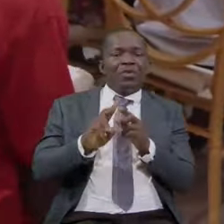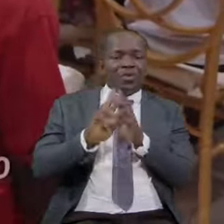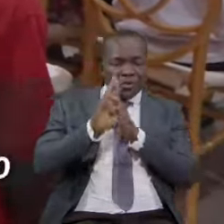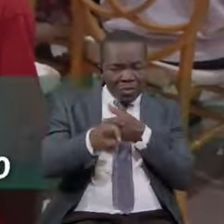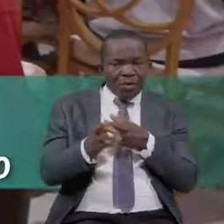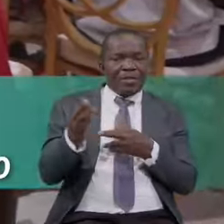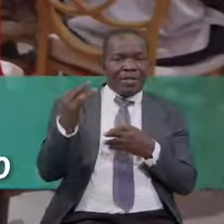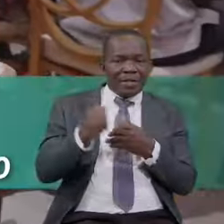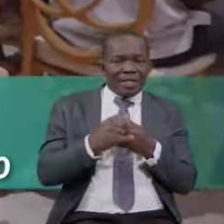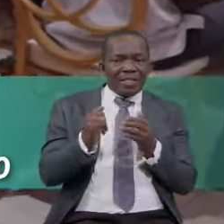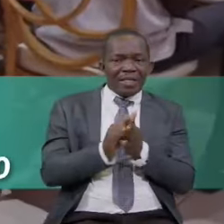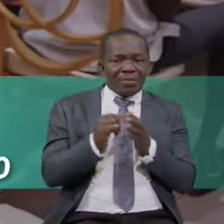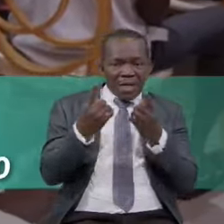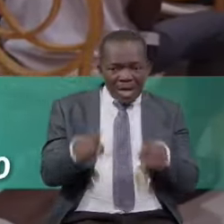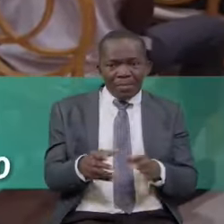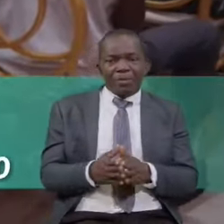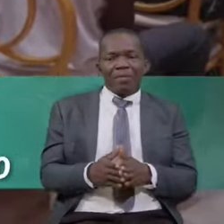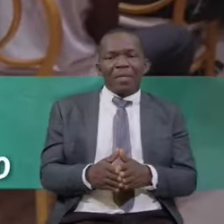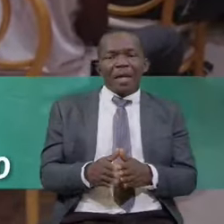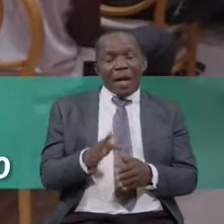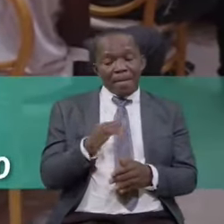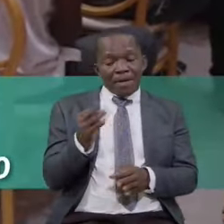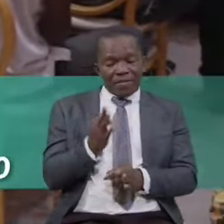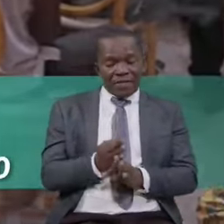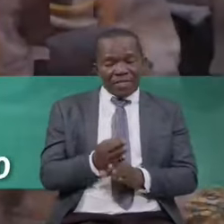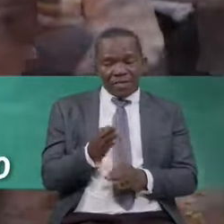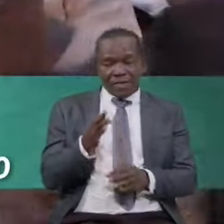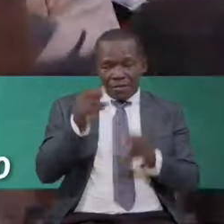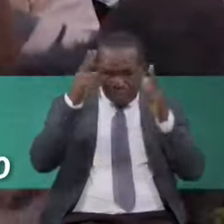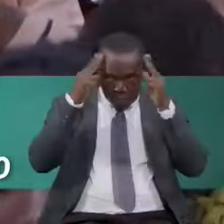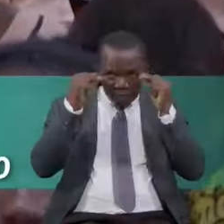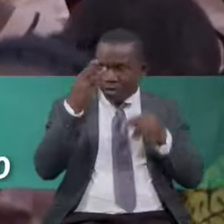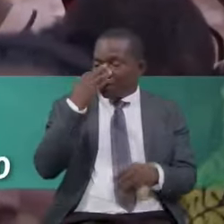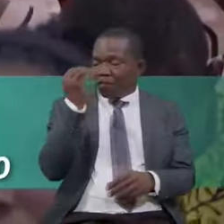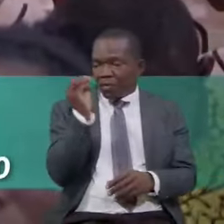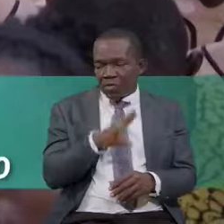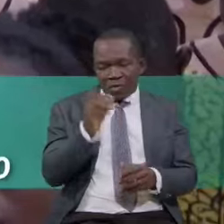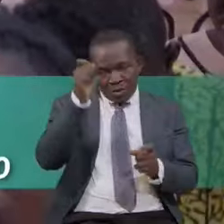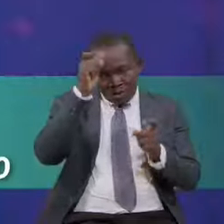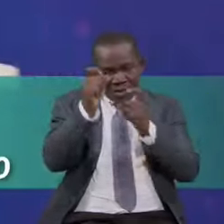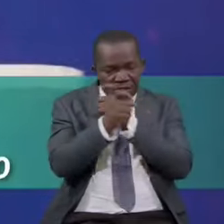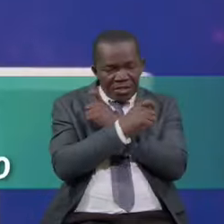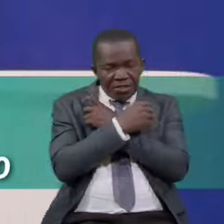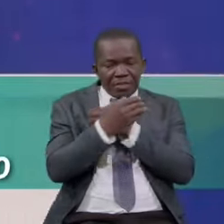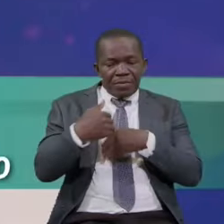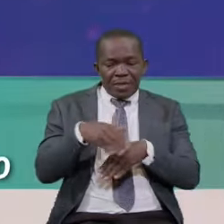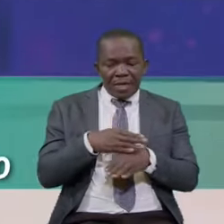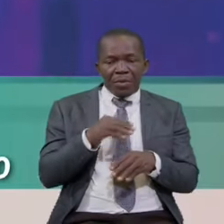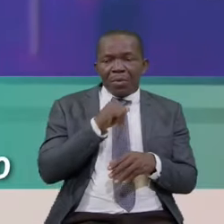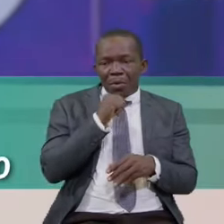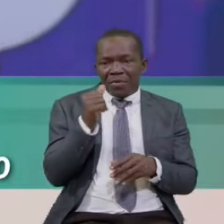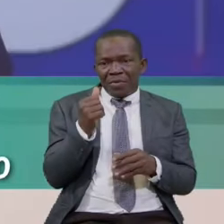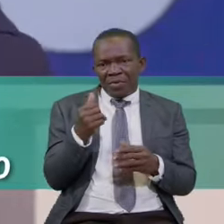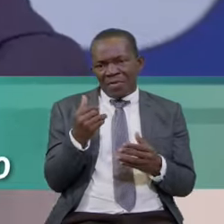qu'il quitta l'Égypte sans être effrayé de la colère du roi car il se montra ferme